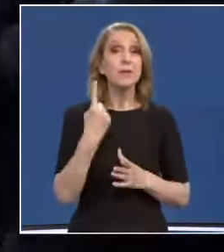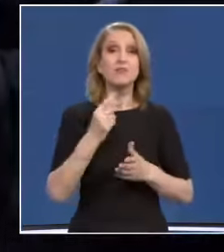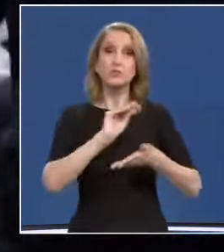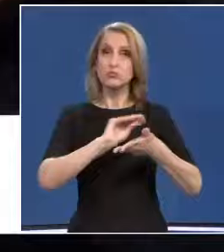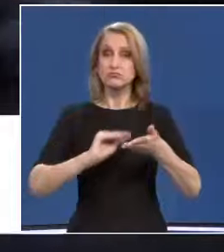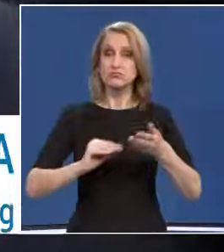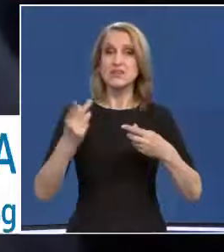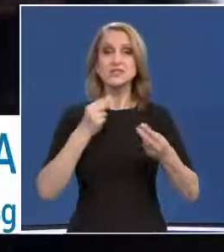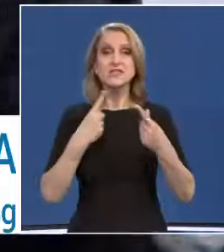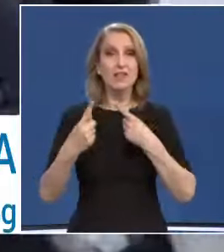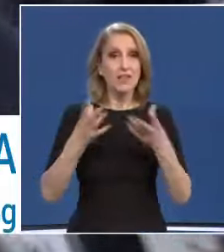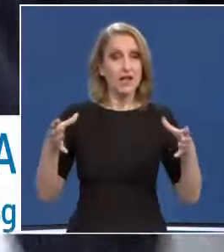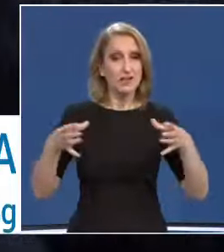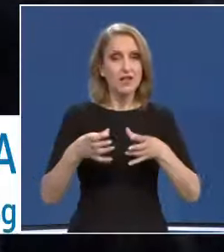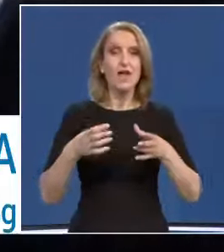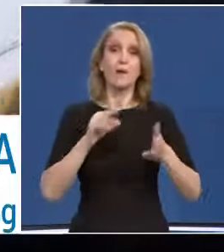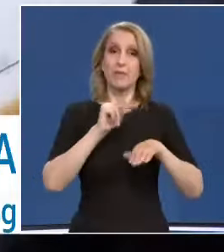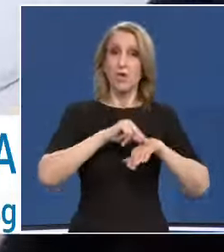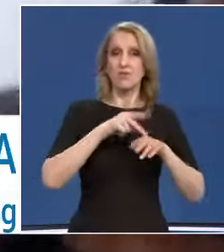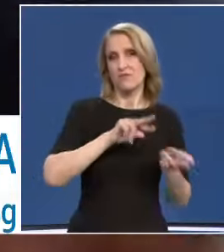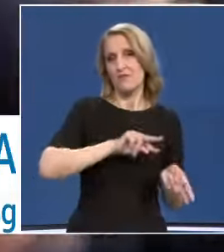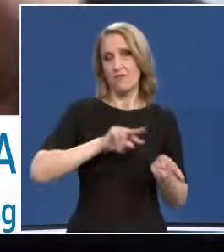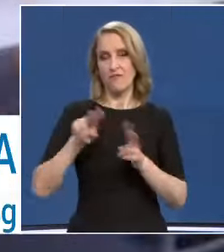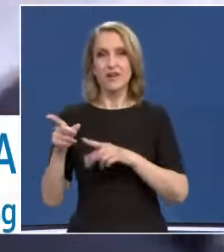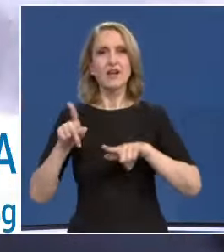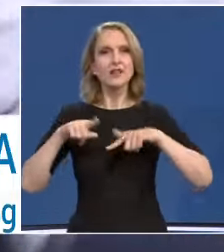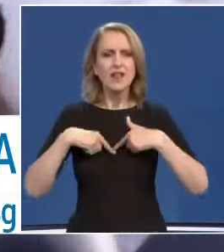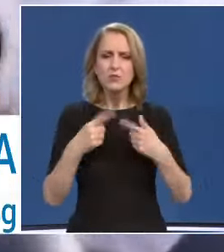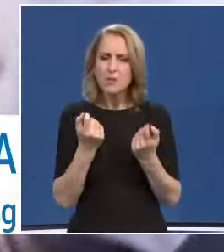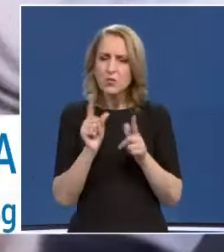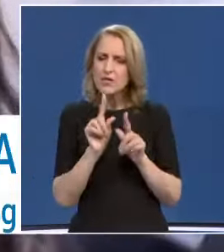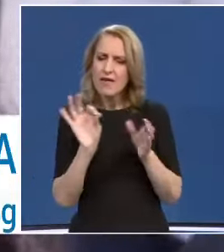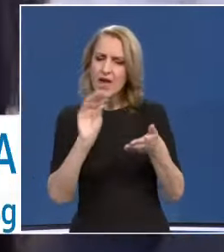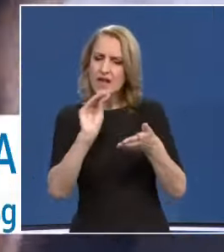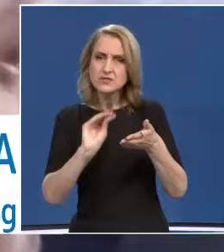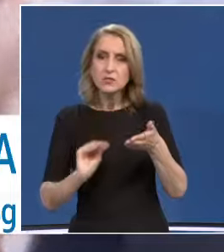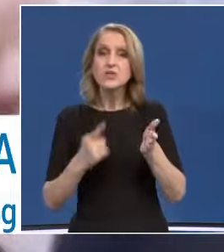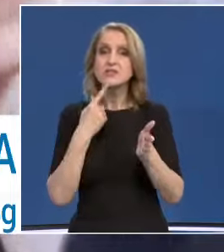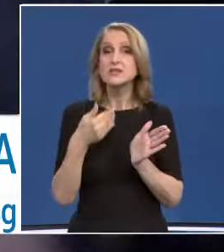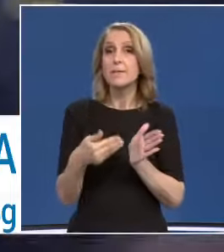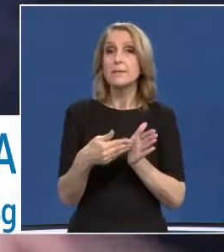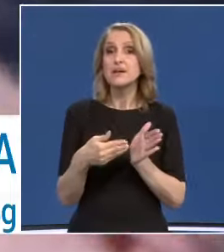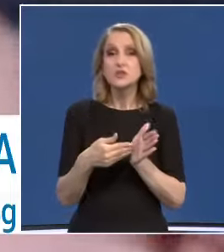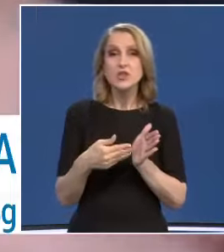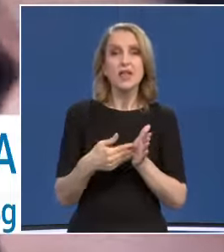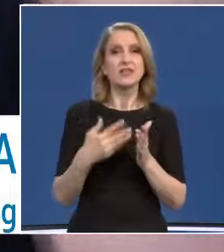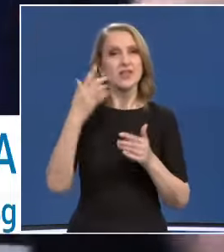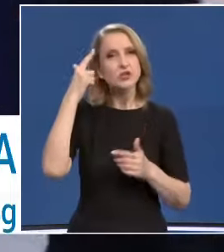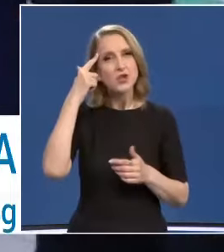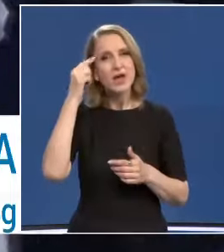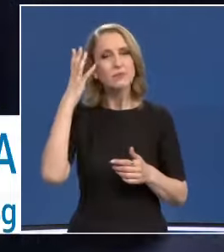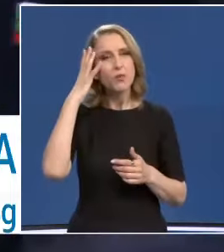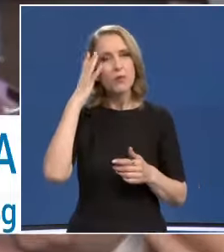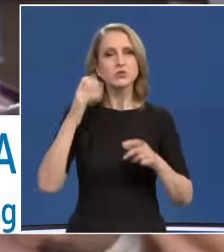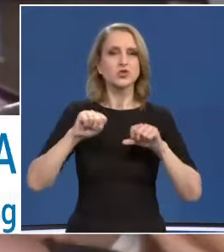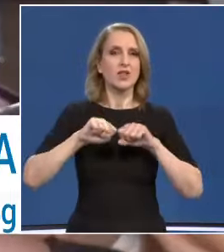разпоредително заседание Пловдивският съд върна делото заради неясноти в текста на обвинението относно причинената на Дебора